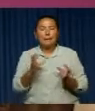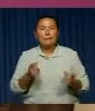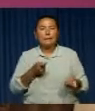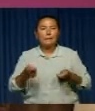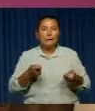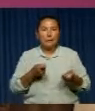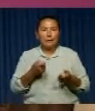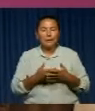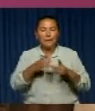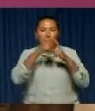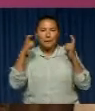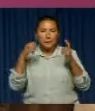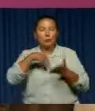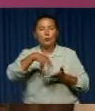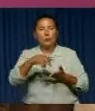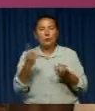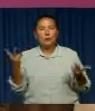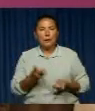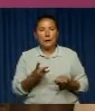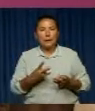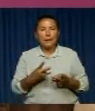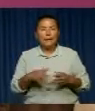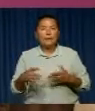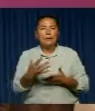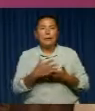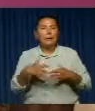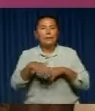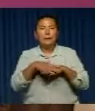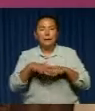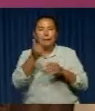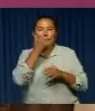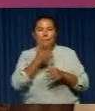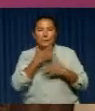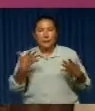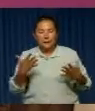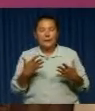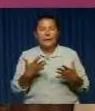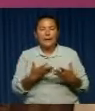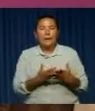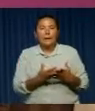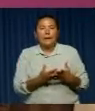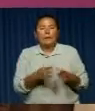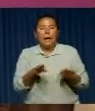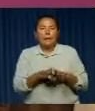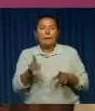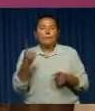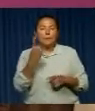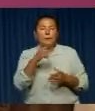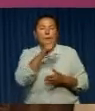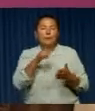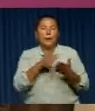сақтау керек, маска киіп жүру керек дейді, жиналған жерлерге бармау керек дейді. Рахмет, пікіріңіз орынды. Және тағы да бір сұрақ келіп